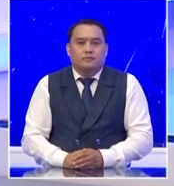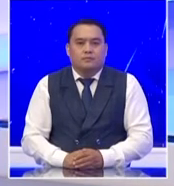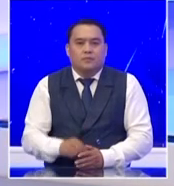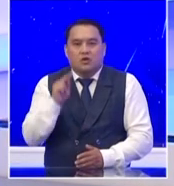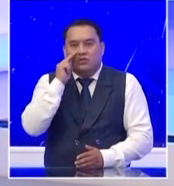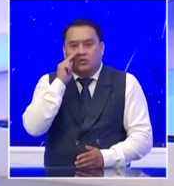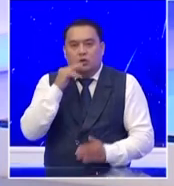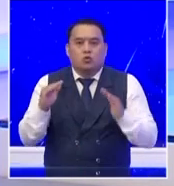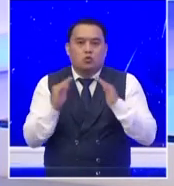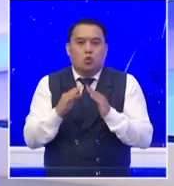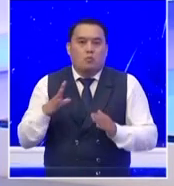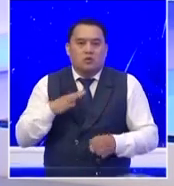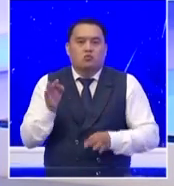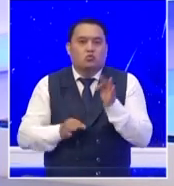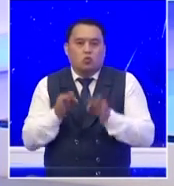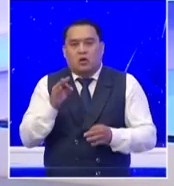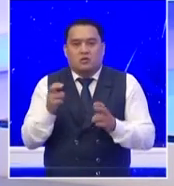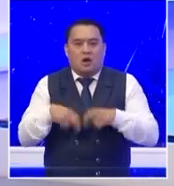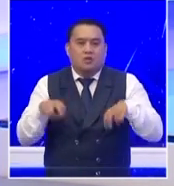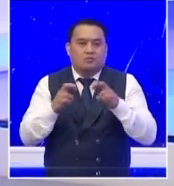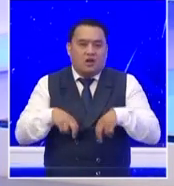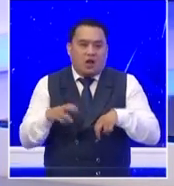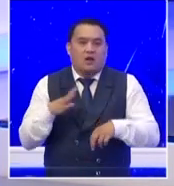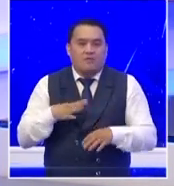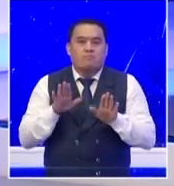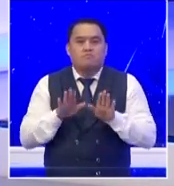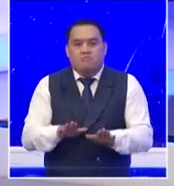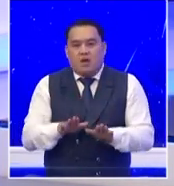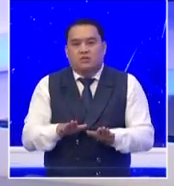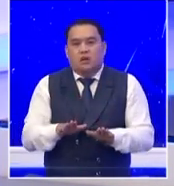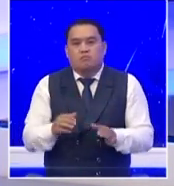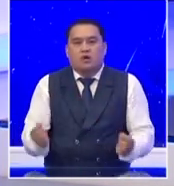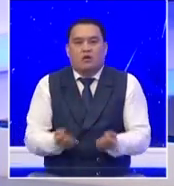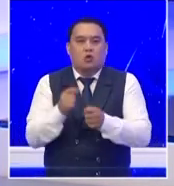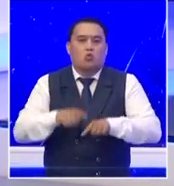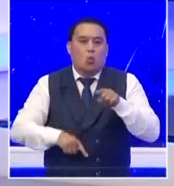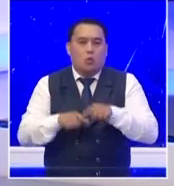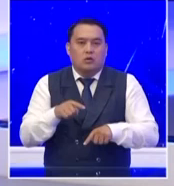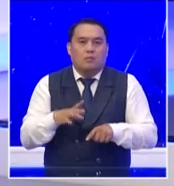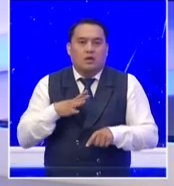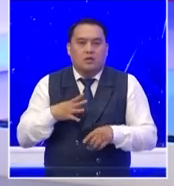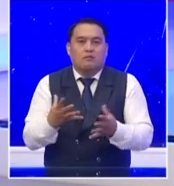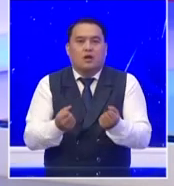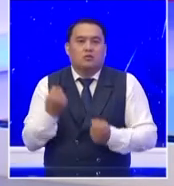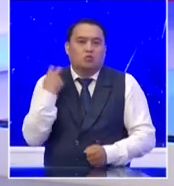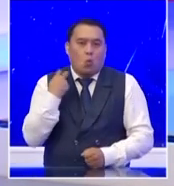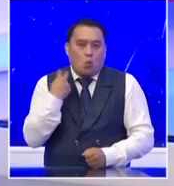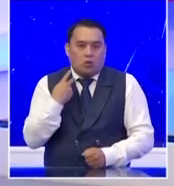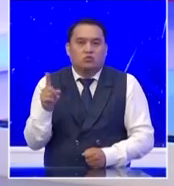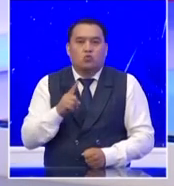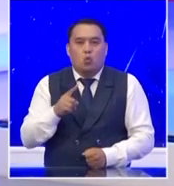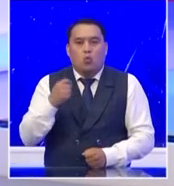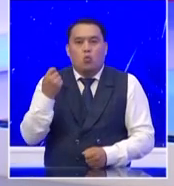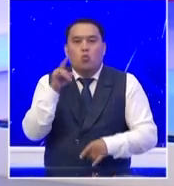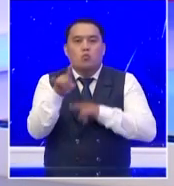В Шымкенте дом стал предметом судебного разбирательства. Местный житель заручился поддержкой родственников, когда брал долг. А чтобы убедить